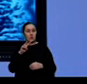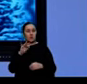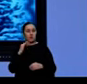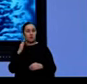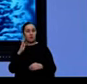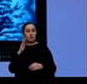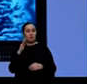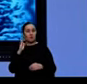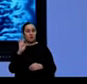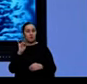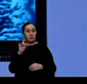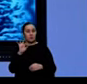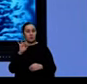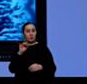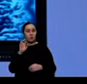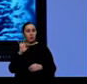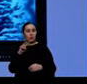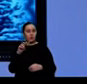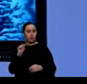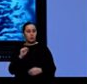Televizor, bola,